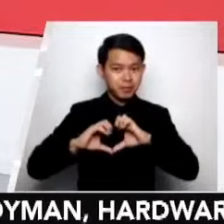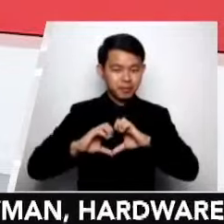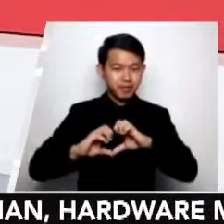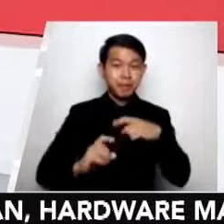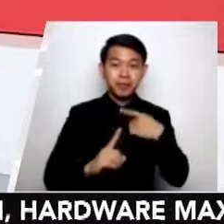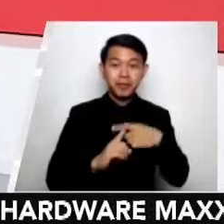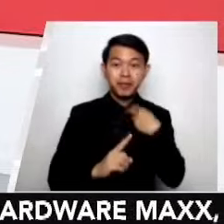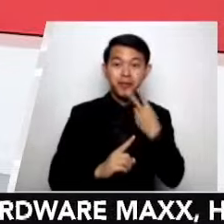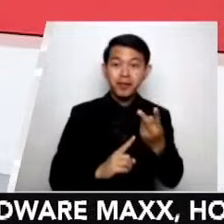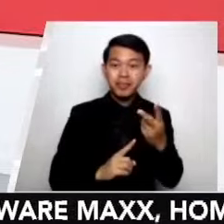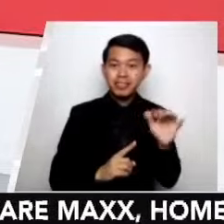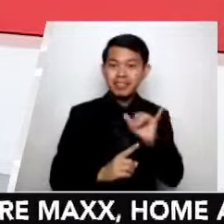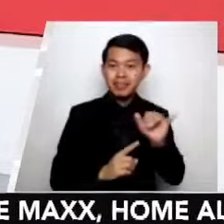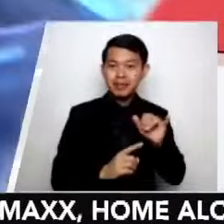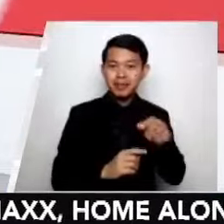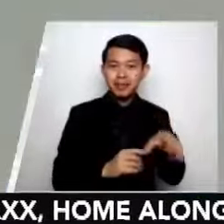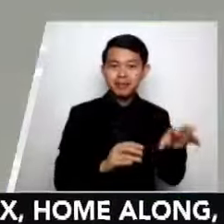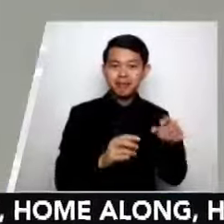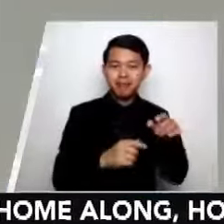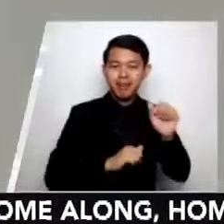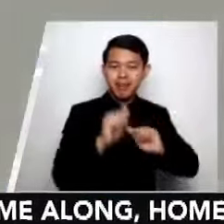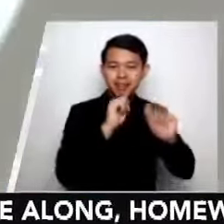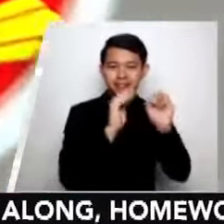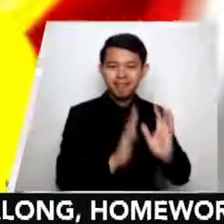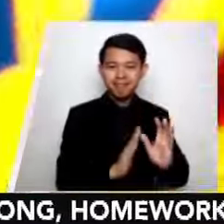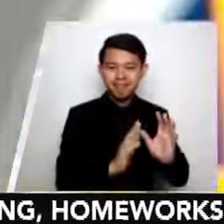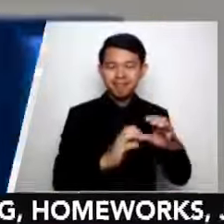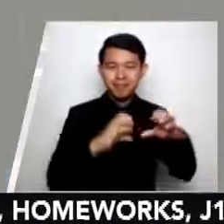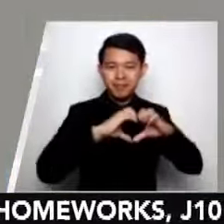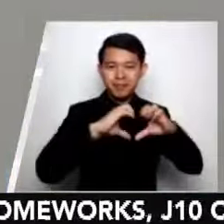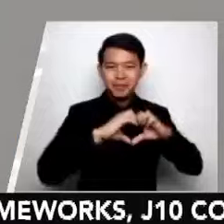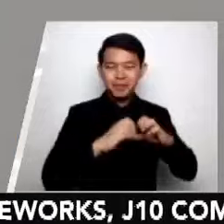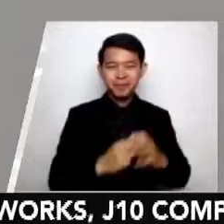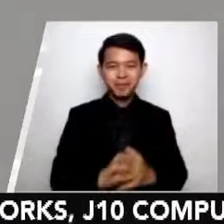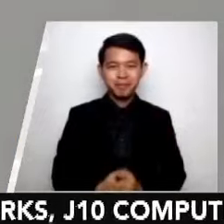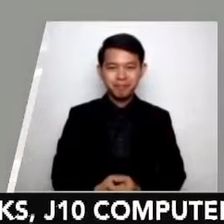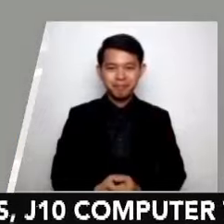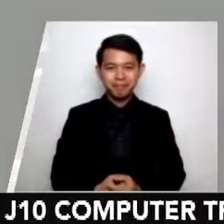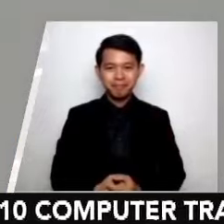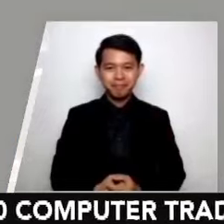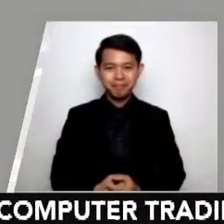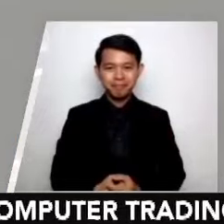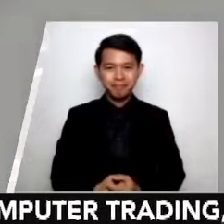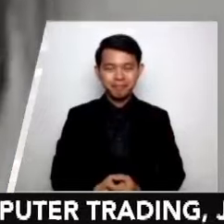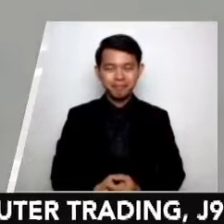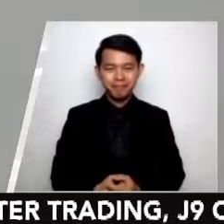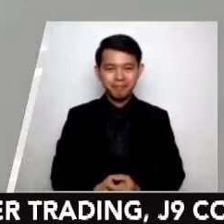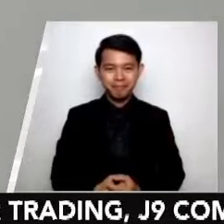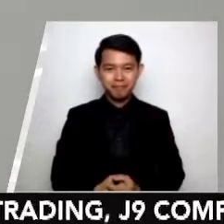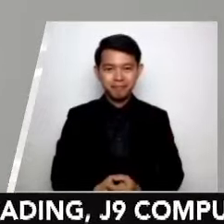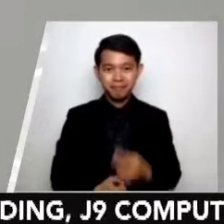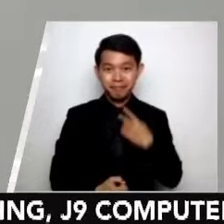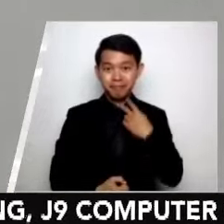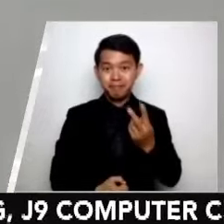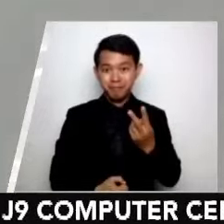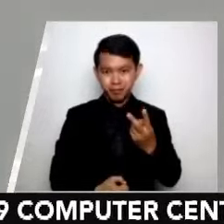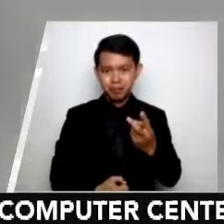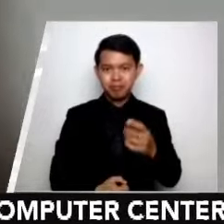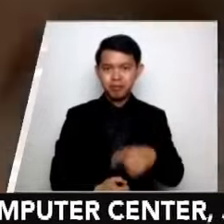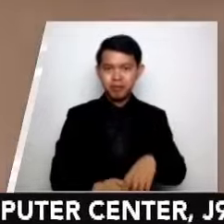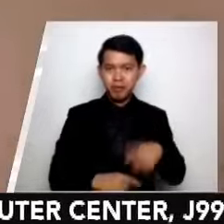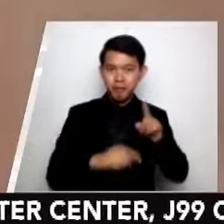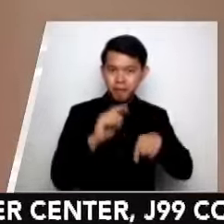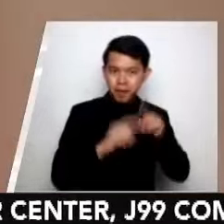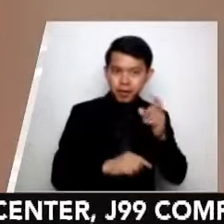pusuan na yan sa report ni Ian Cruz kaibigan o kaibigan muli kay